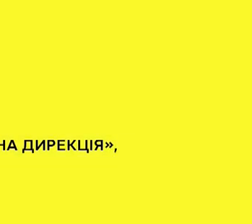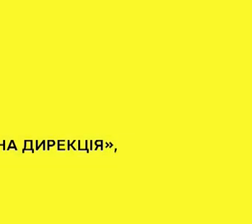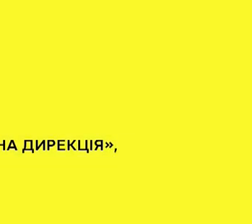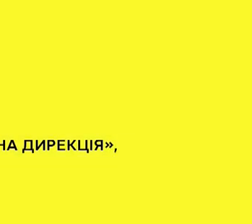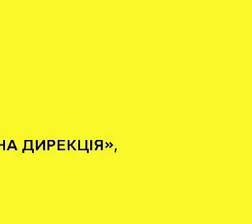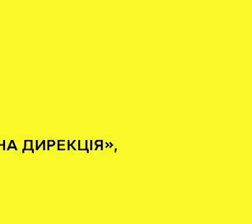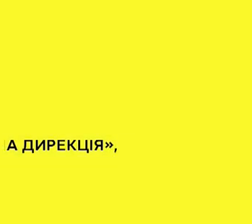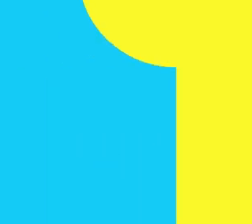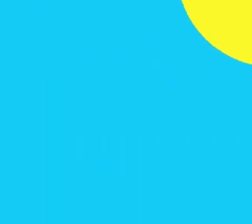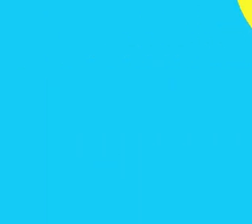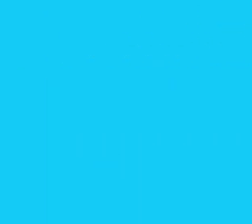Тернопіль I